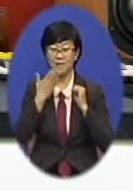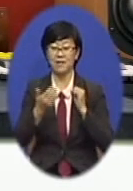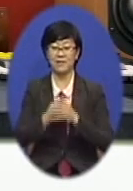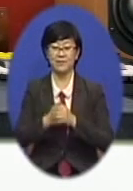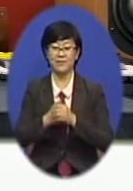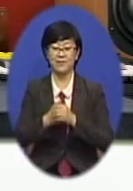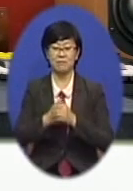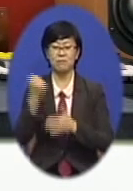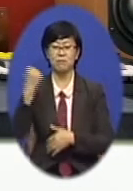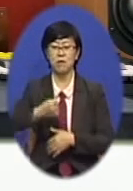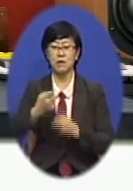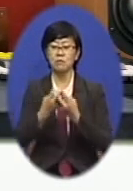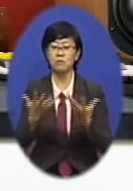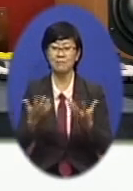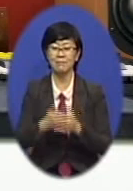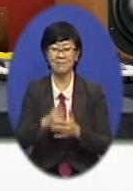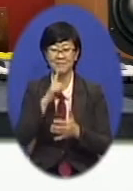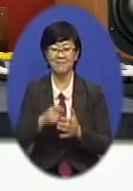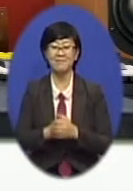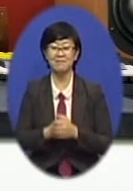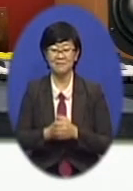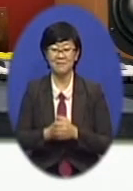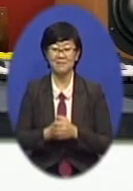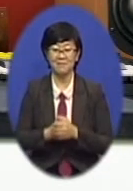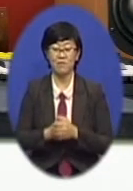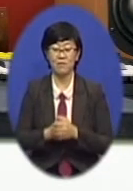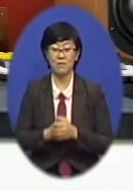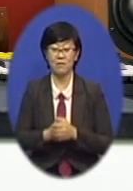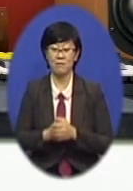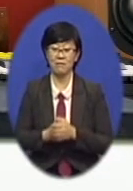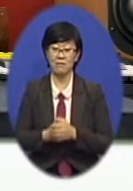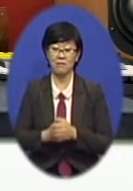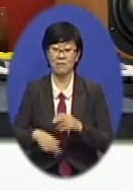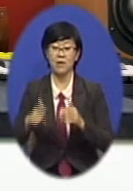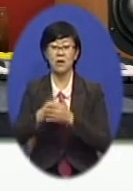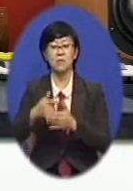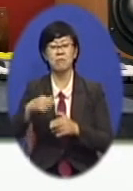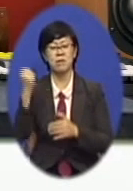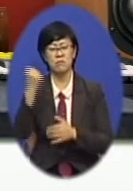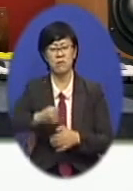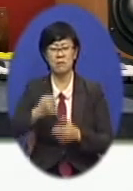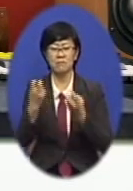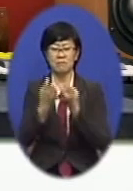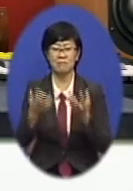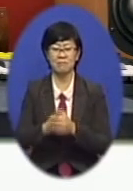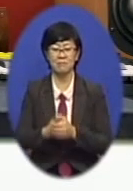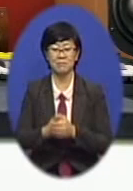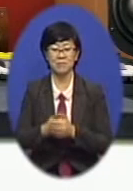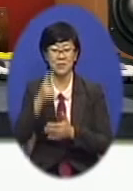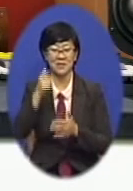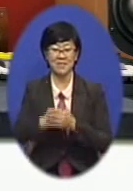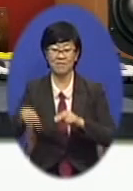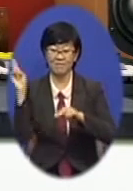그렇지 잘 안 듣고 버땡기는 사람도 있어요. 그럼 말 안 들으면 못 하는 거지. 말 안 들으면 어머니 잘 들어.